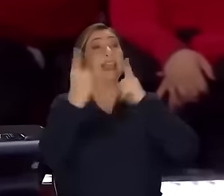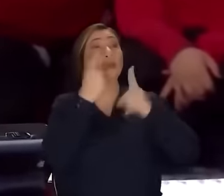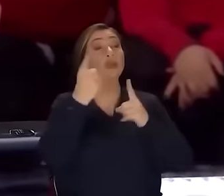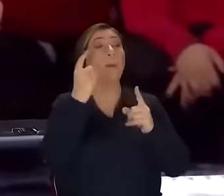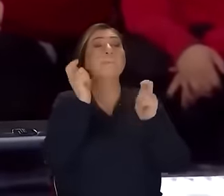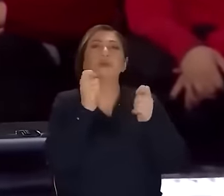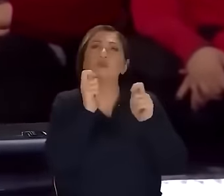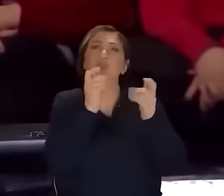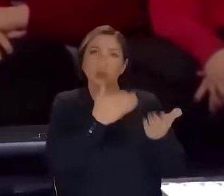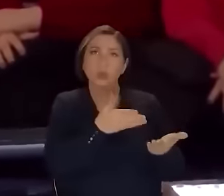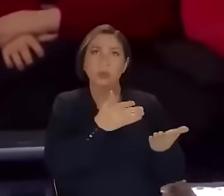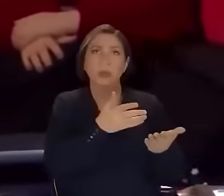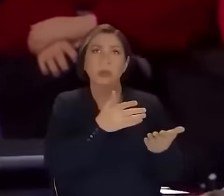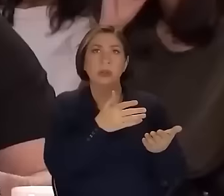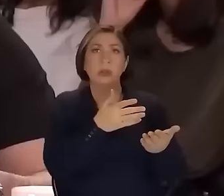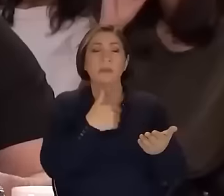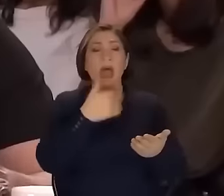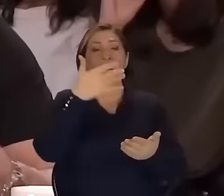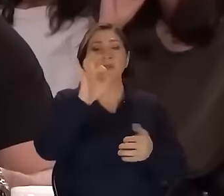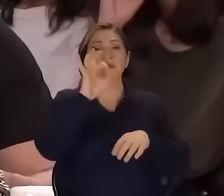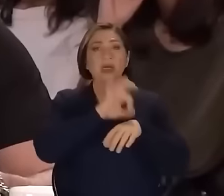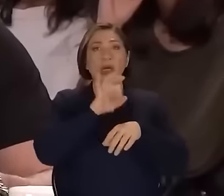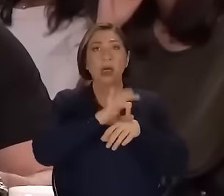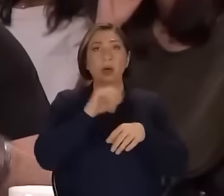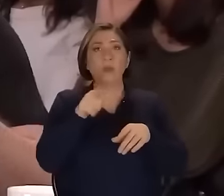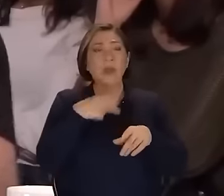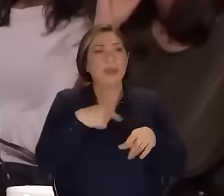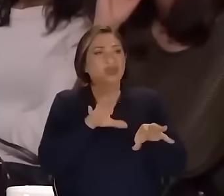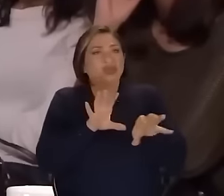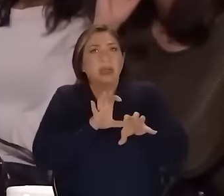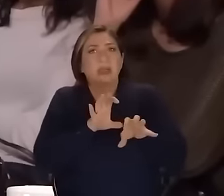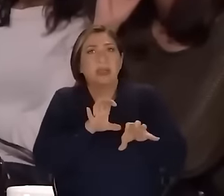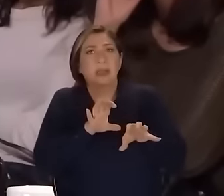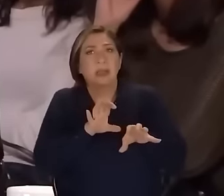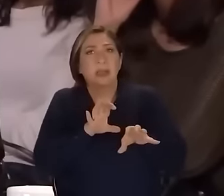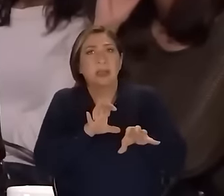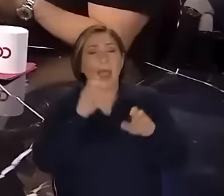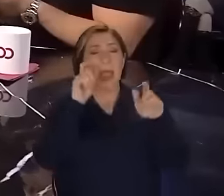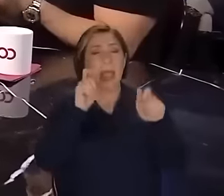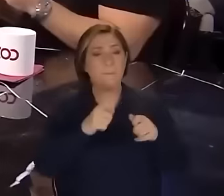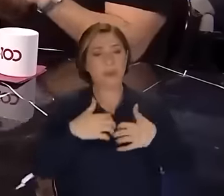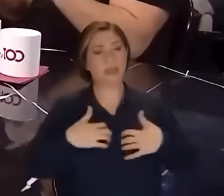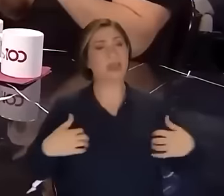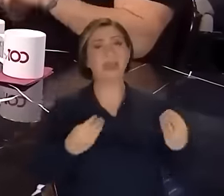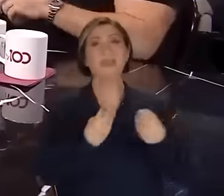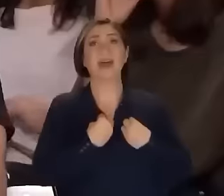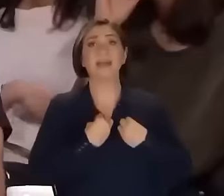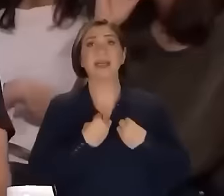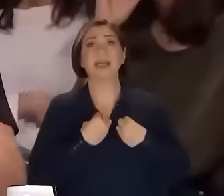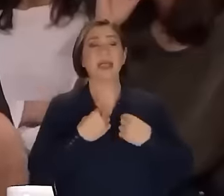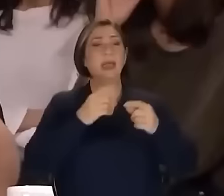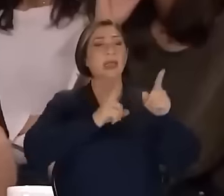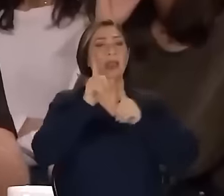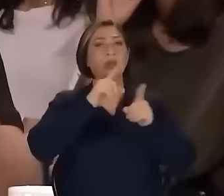mahkum. Tabii. Dolayısıyla mesela ben... Ben 60 dakika mesela beni buradan cezbetti. Evet, evet. Daha doğrusu yapma cesareti verdi. Yani